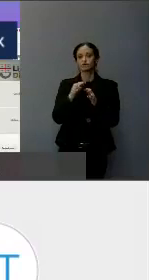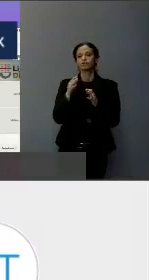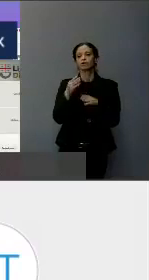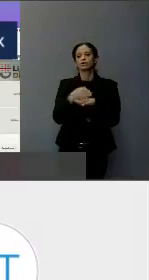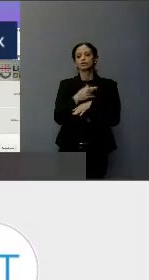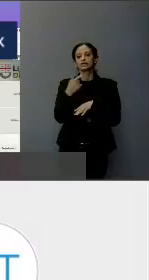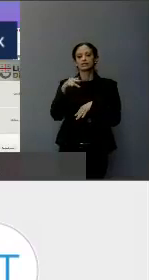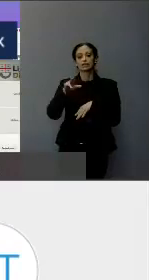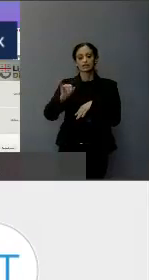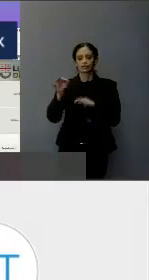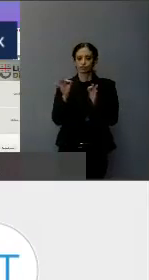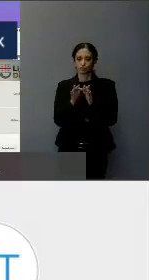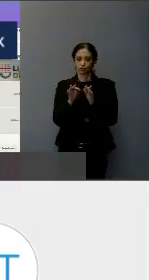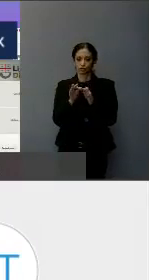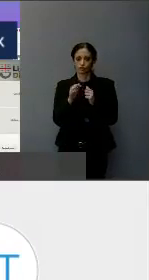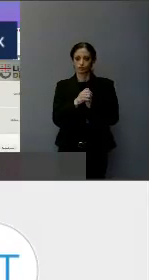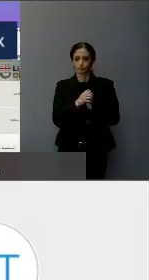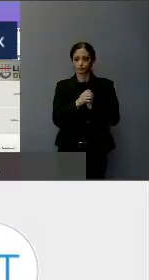favorevole